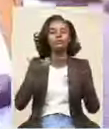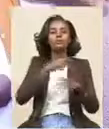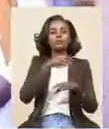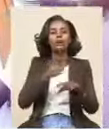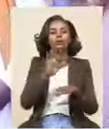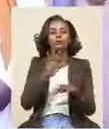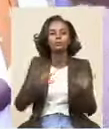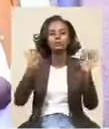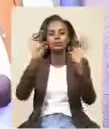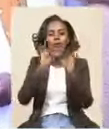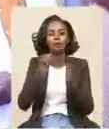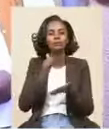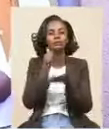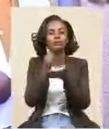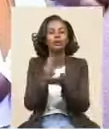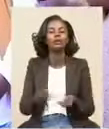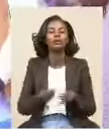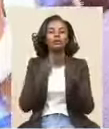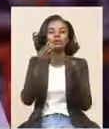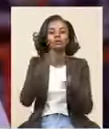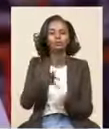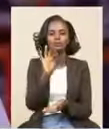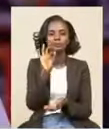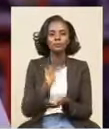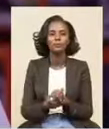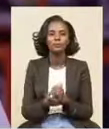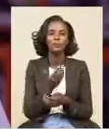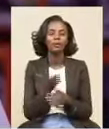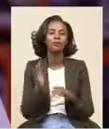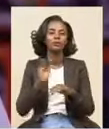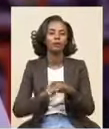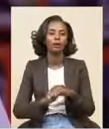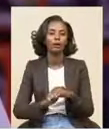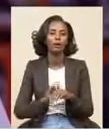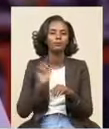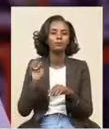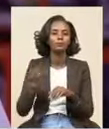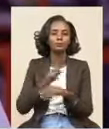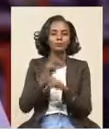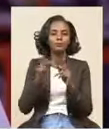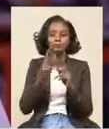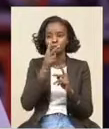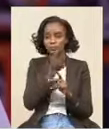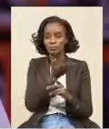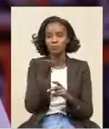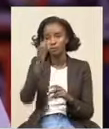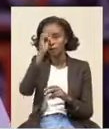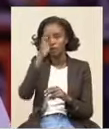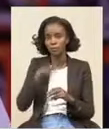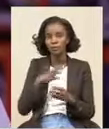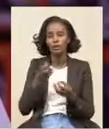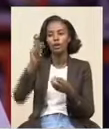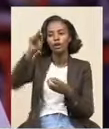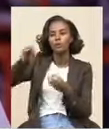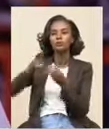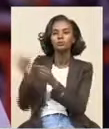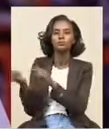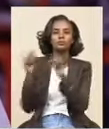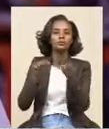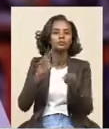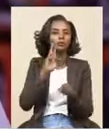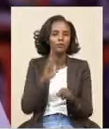በማዕከሉ አስፈላጊውን እርዳታ እየሰጠም ይገኛል። በነገራችን ላይ እዚህ ግቢ የተያቸው ሰዎች አብዛኛው ከደቡብ ክልል ሊሆኑ ይችላሉ።